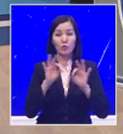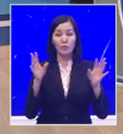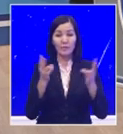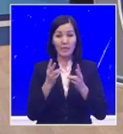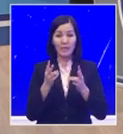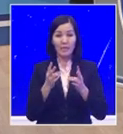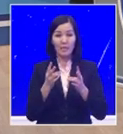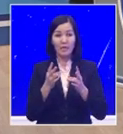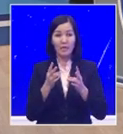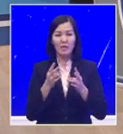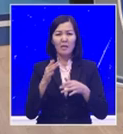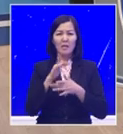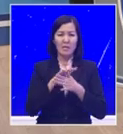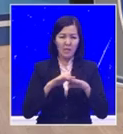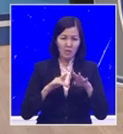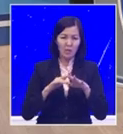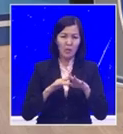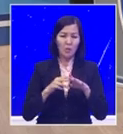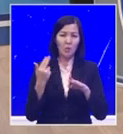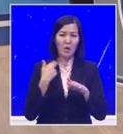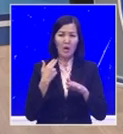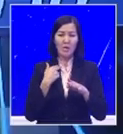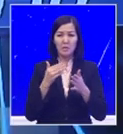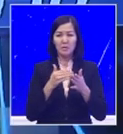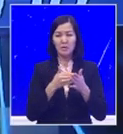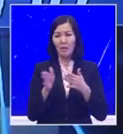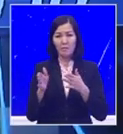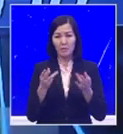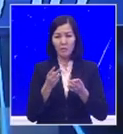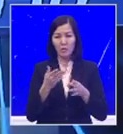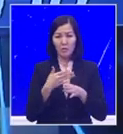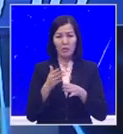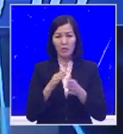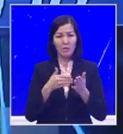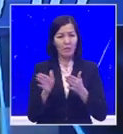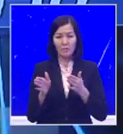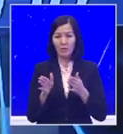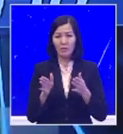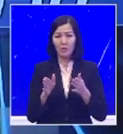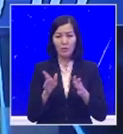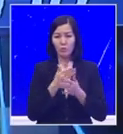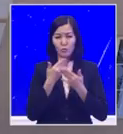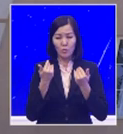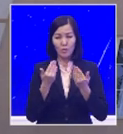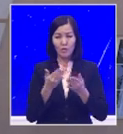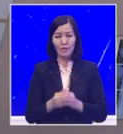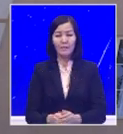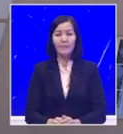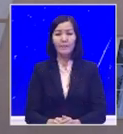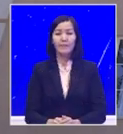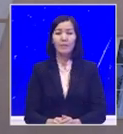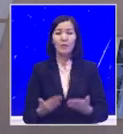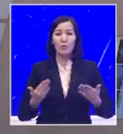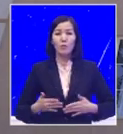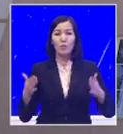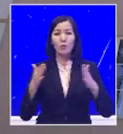Ешқандай кешірілу немесе қарызды алып тастау деген ондай шаралар қарастырылмаған. Ал тұрғыны